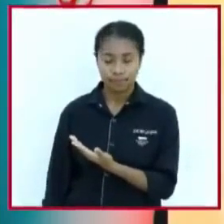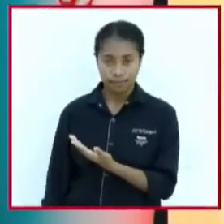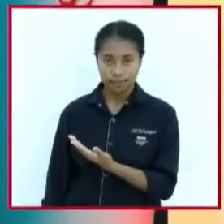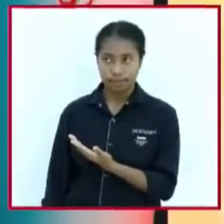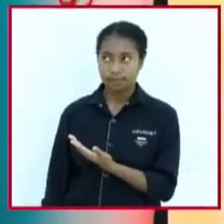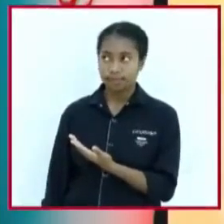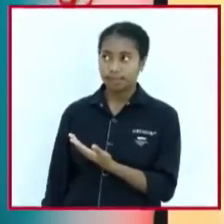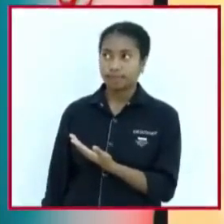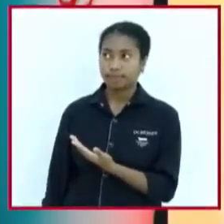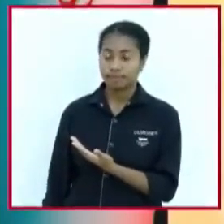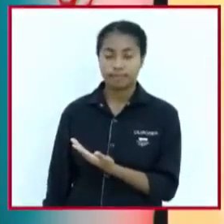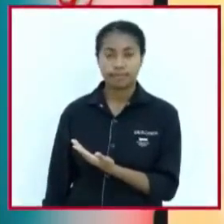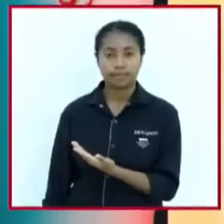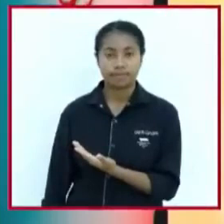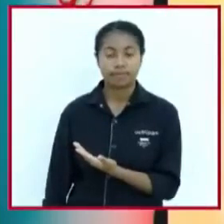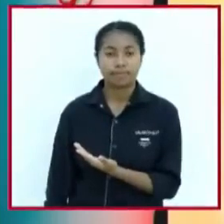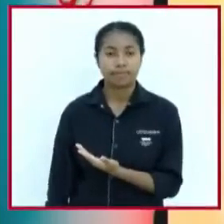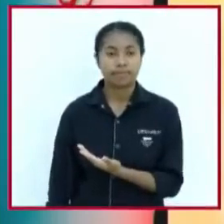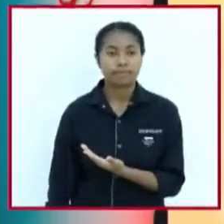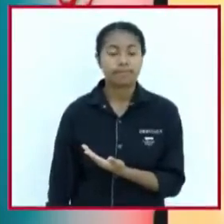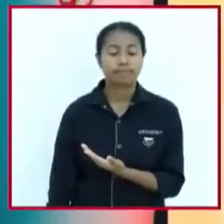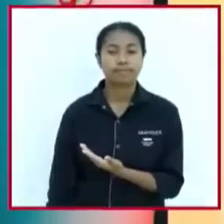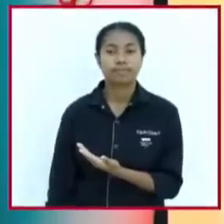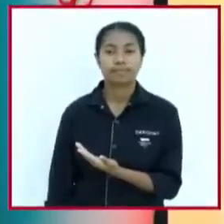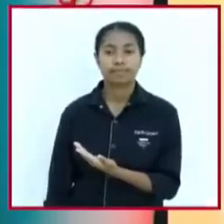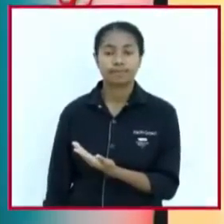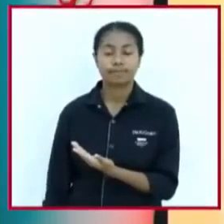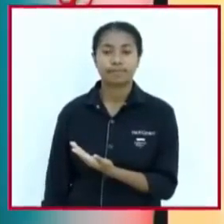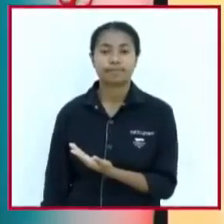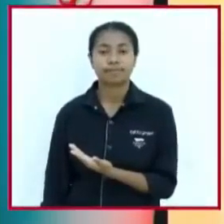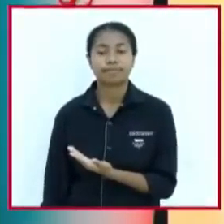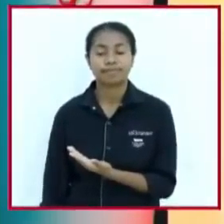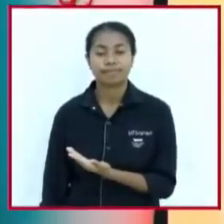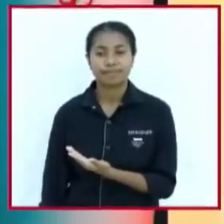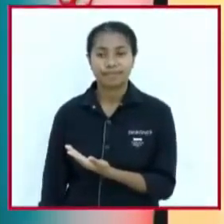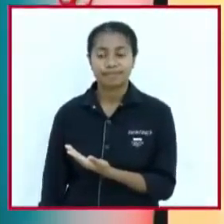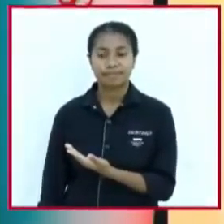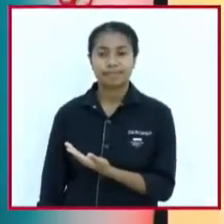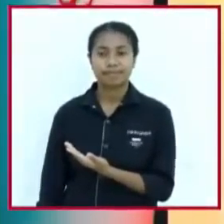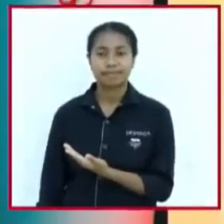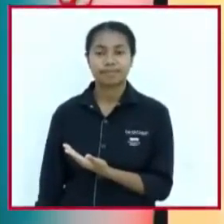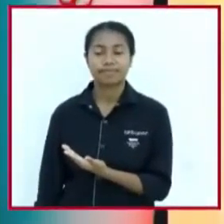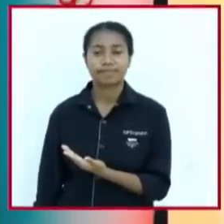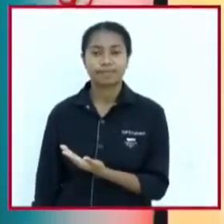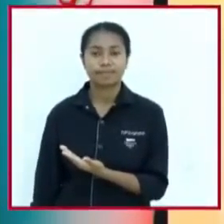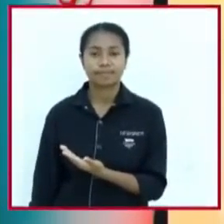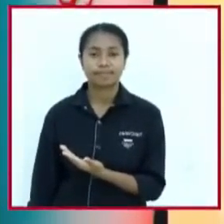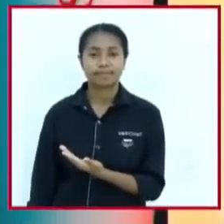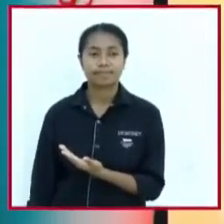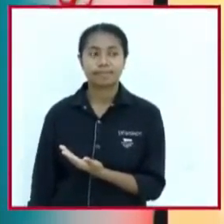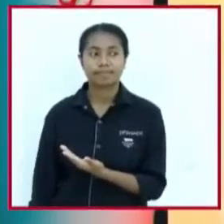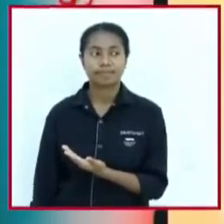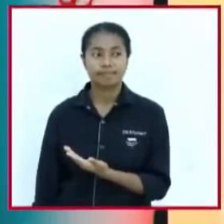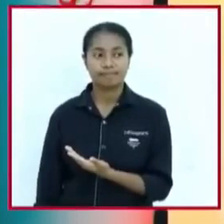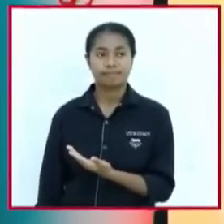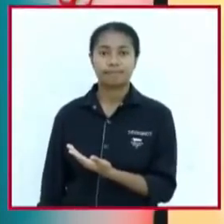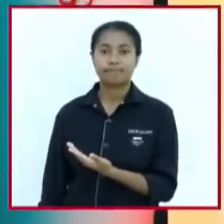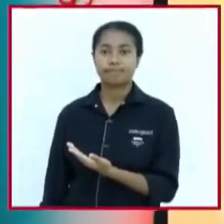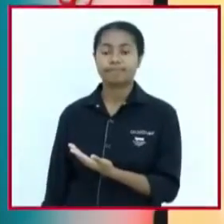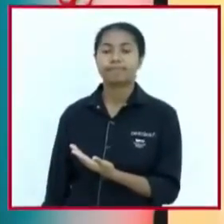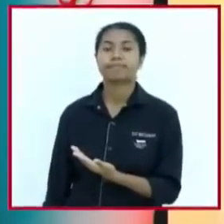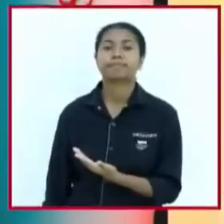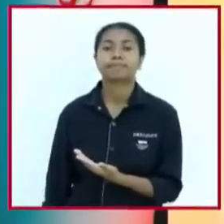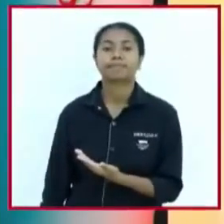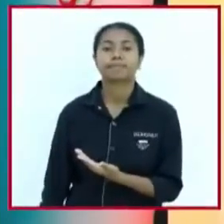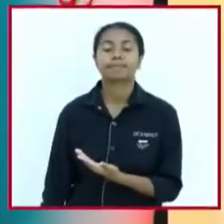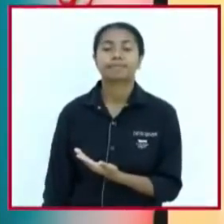dicegah oleh mau tetap jadi imam tetapi karena ia Yesus tetap selama-lamanya imamatnya tidak